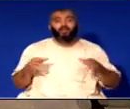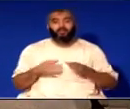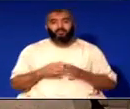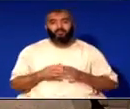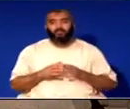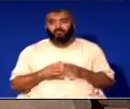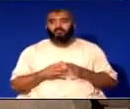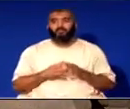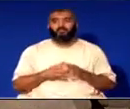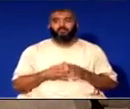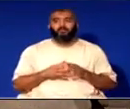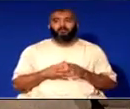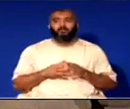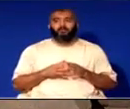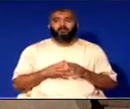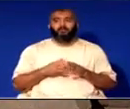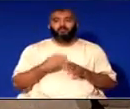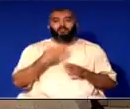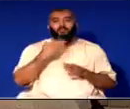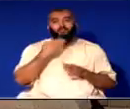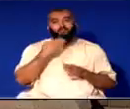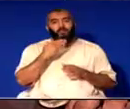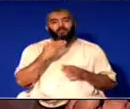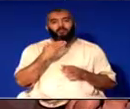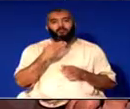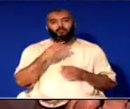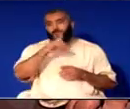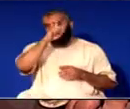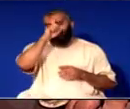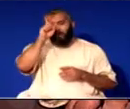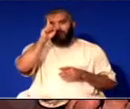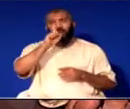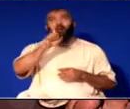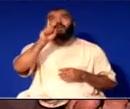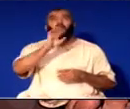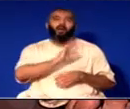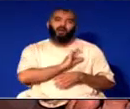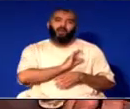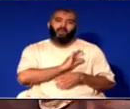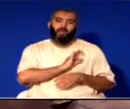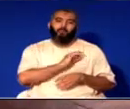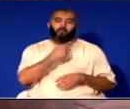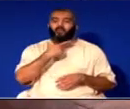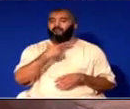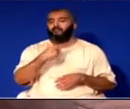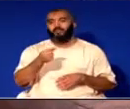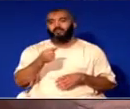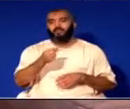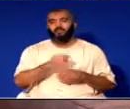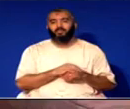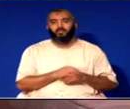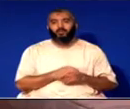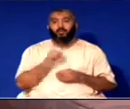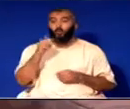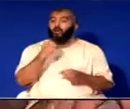الاستاذ، وايضا نقول للسائله ان شاء الله ربي يرحم وليدها ان شاء الله يا رب. ربما هو كان